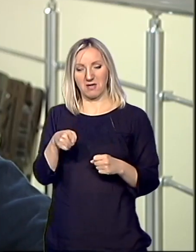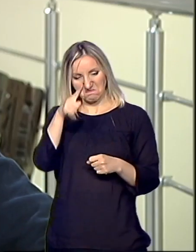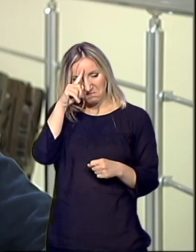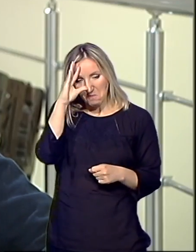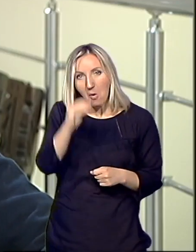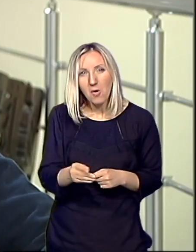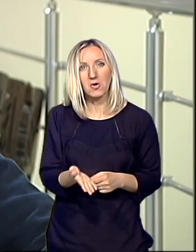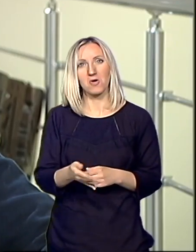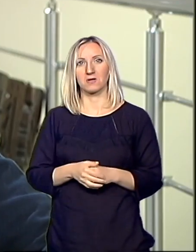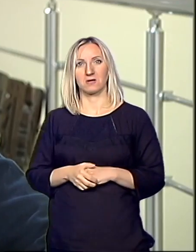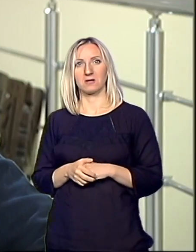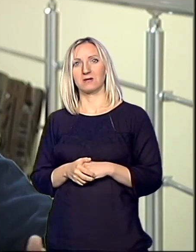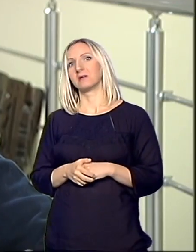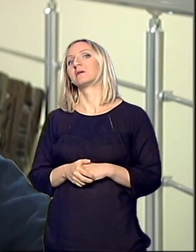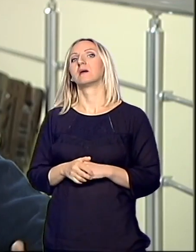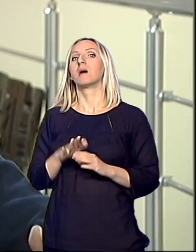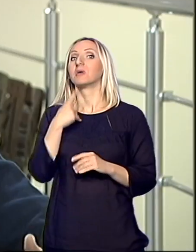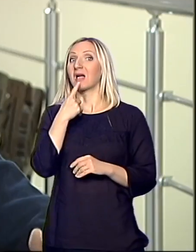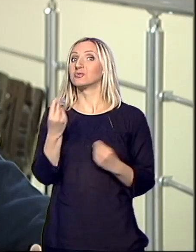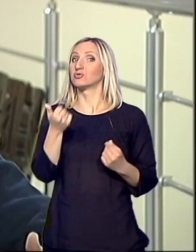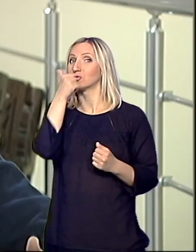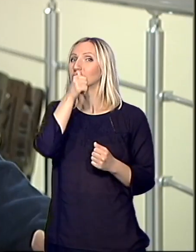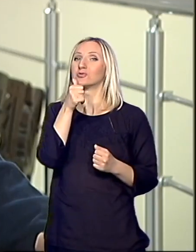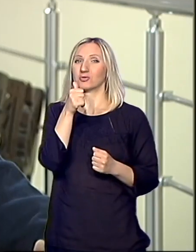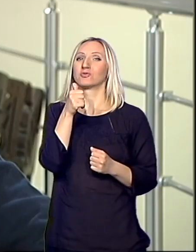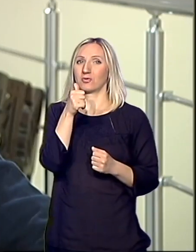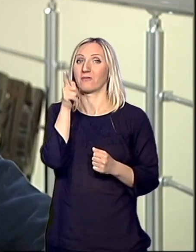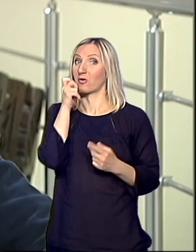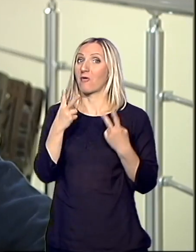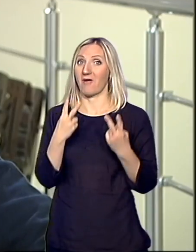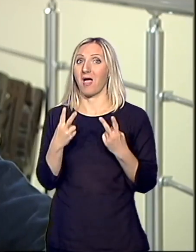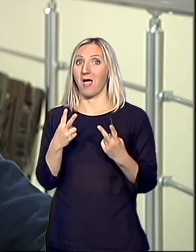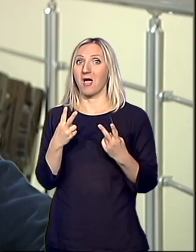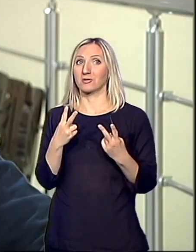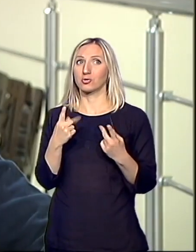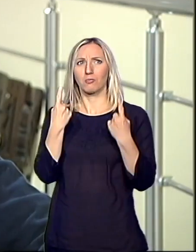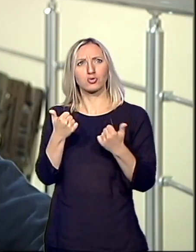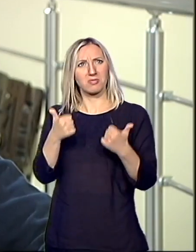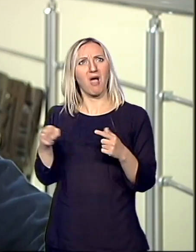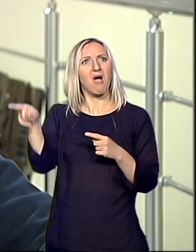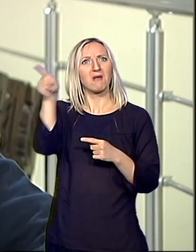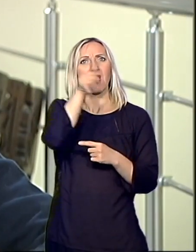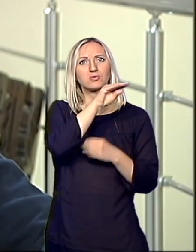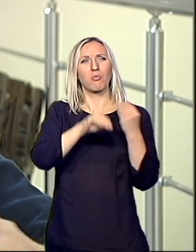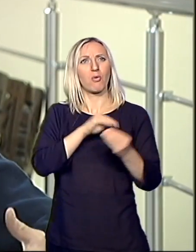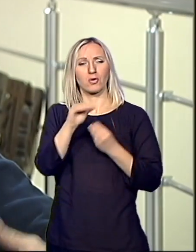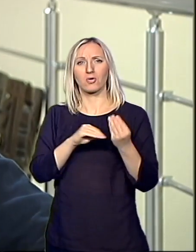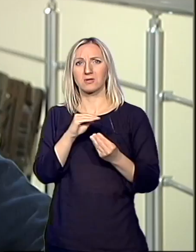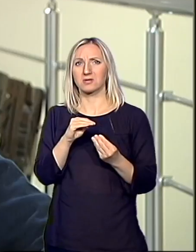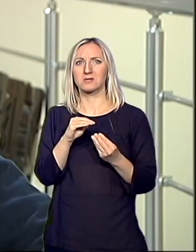moronom. Zatim kažu nešto što je vrlo bitno i što je prisutno i do danas. Dakle, to je jedan dug